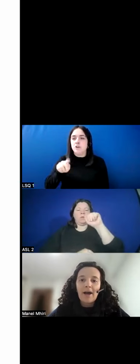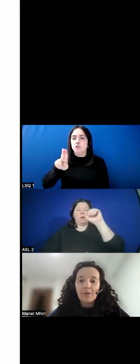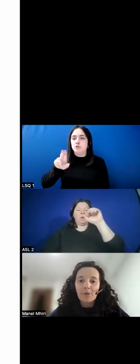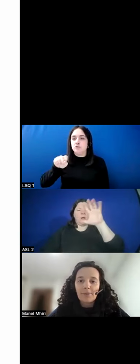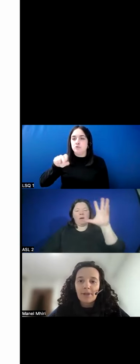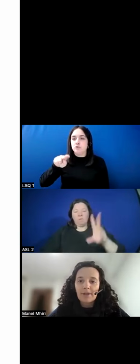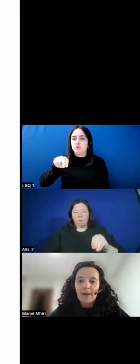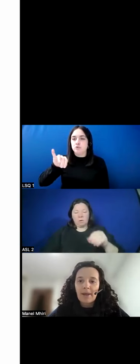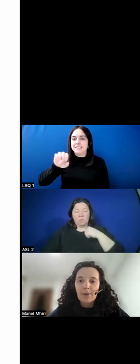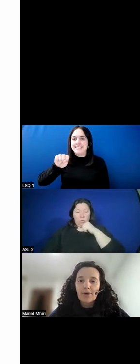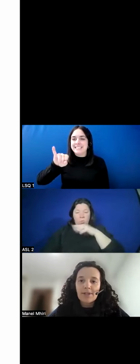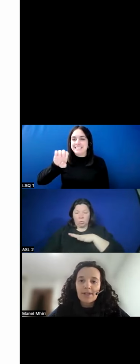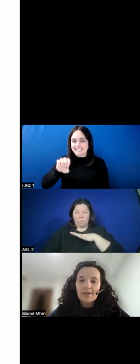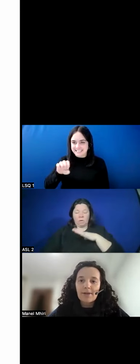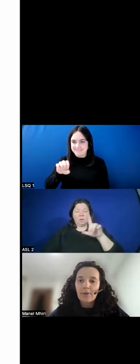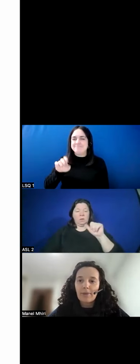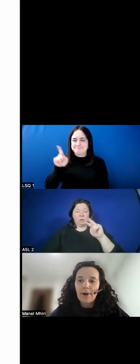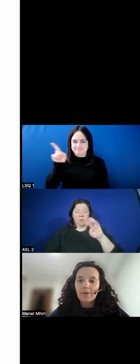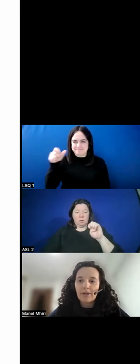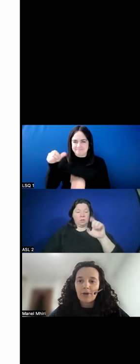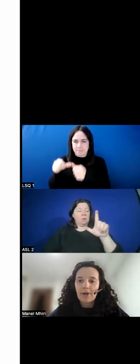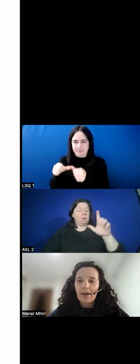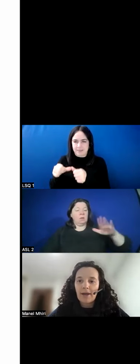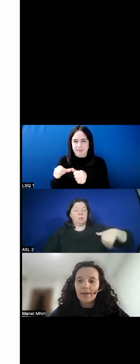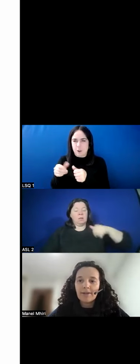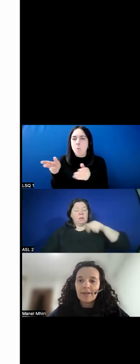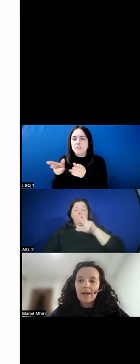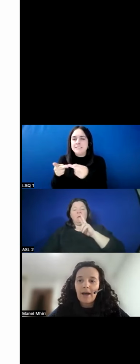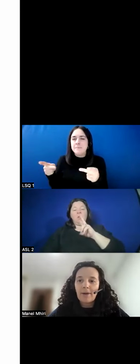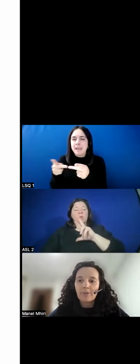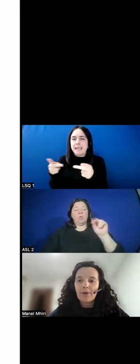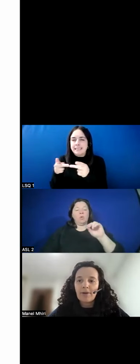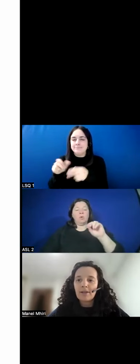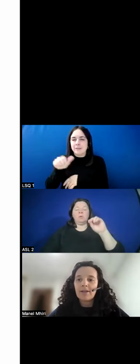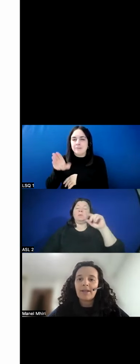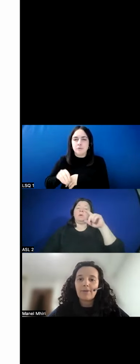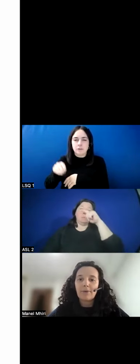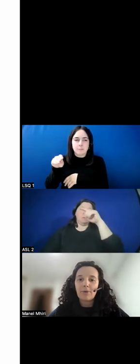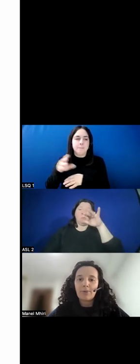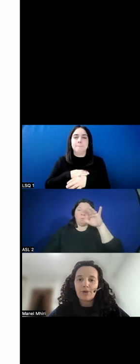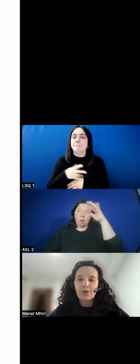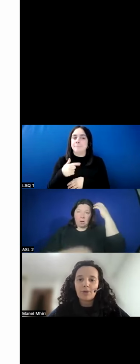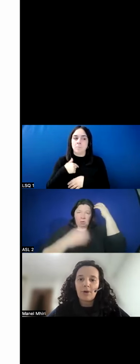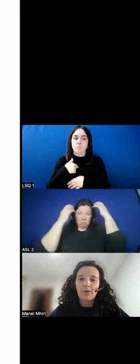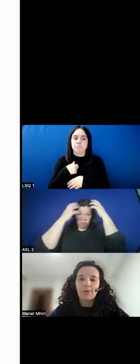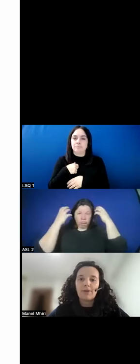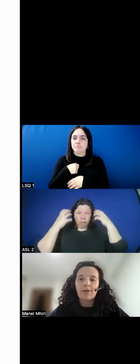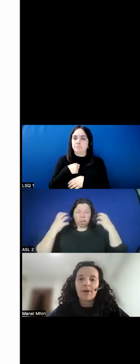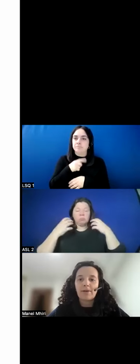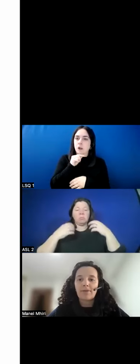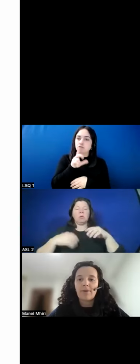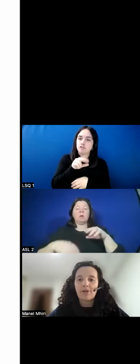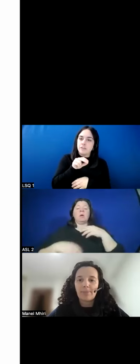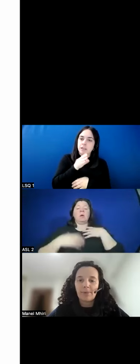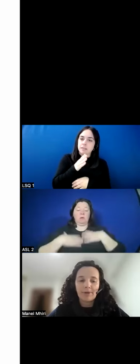l'Afrique. Je suis une femme, j'ai la trentaine, les cheveux bruns,